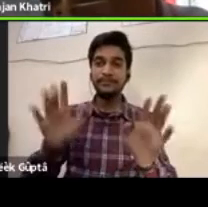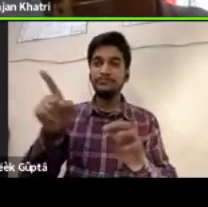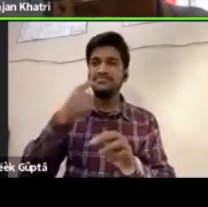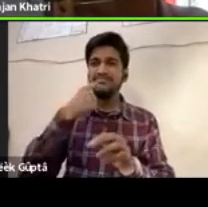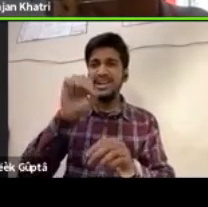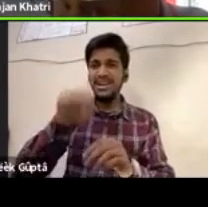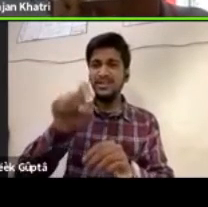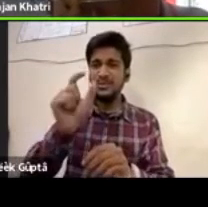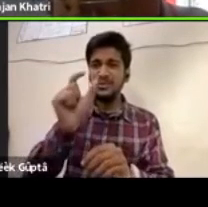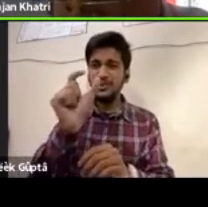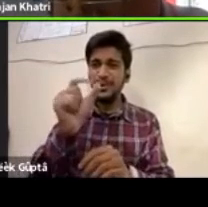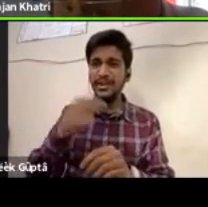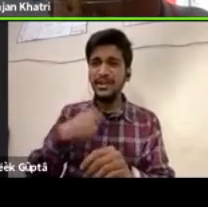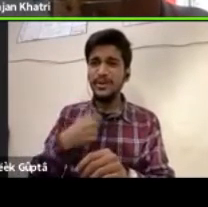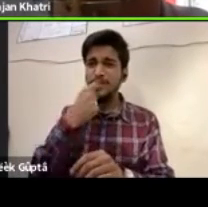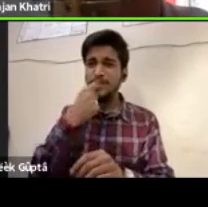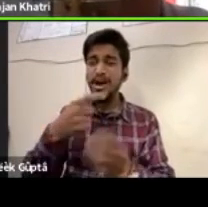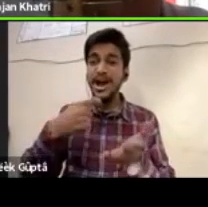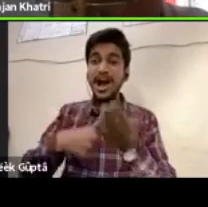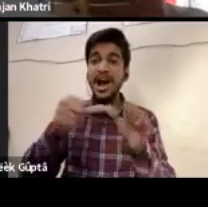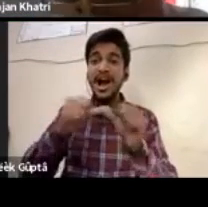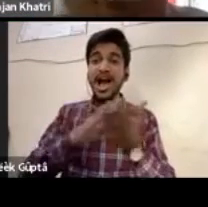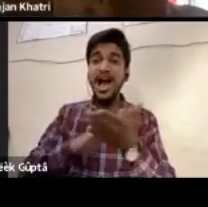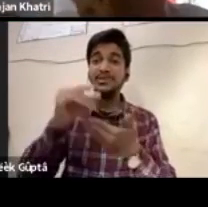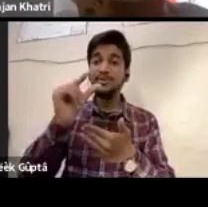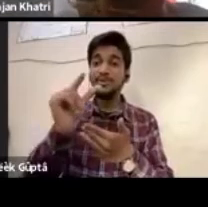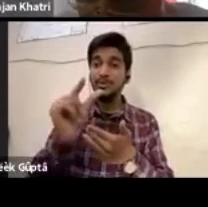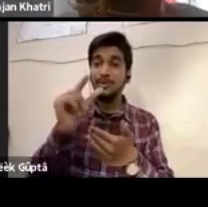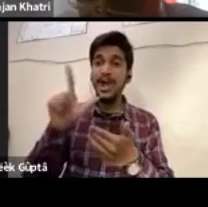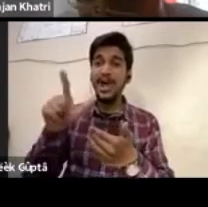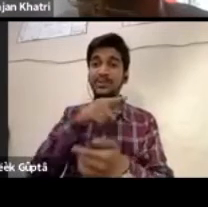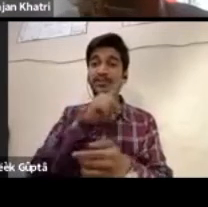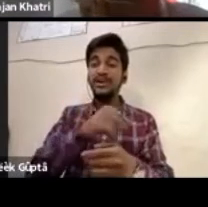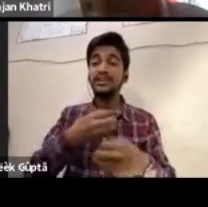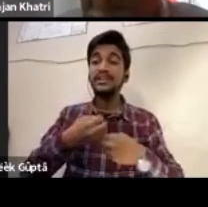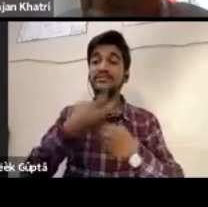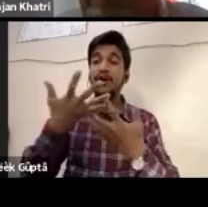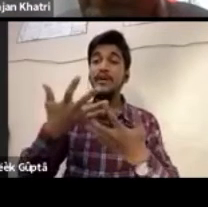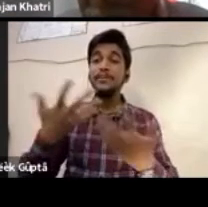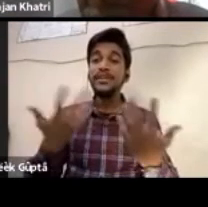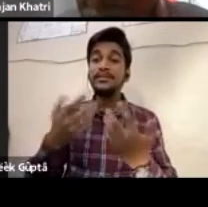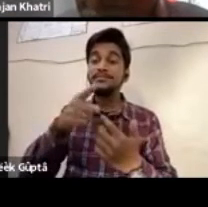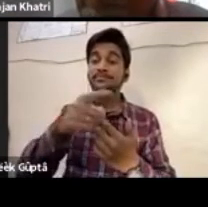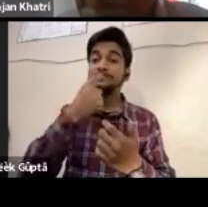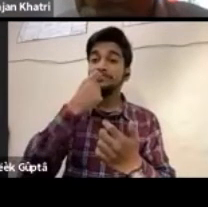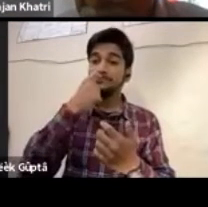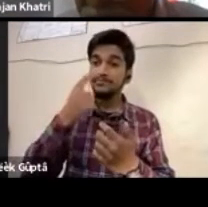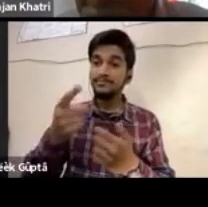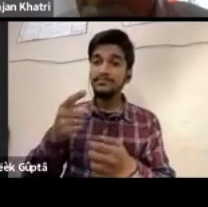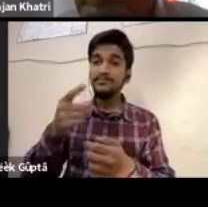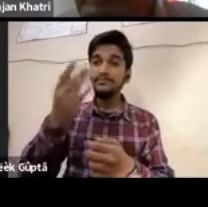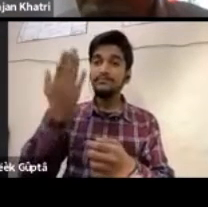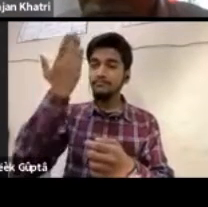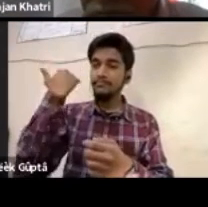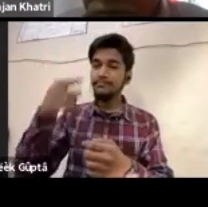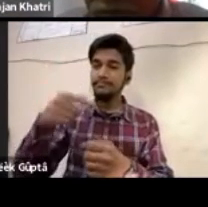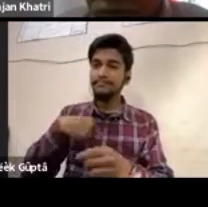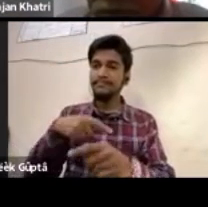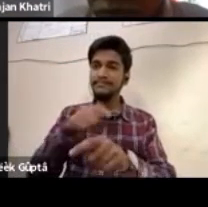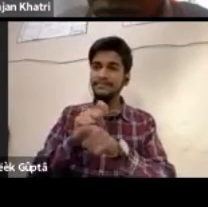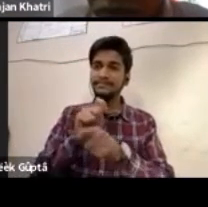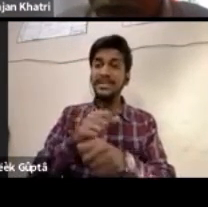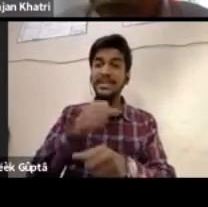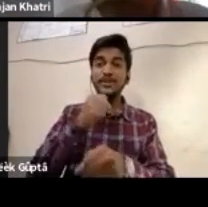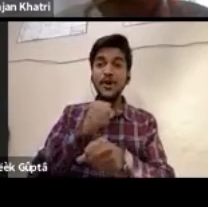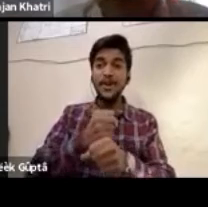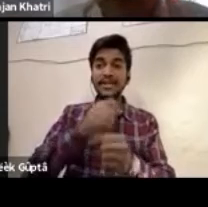go ahead. What Rahul Gupta ji has said. Ji. Actually, देखिए मैंने भी गवर्नमेंट में भी काम किया है, पब्लिक सेक्टर